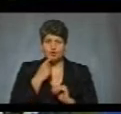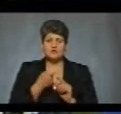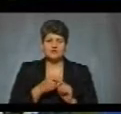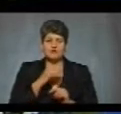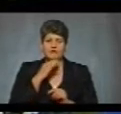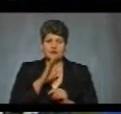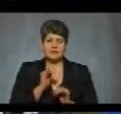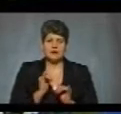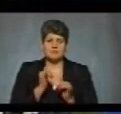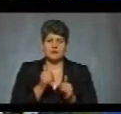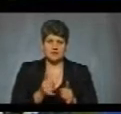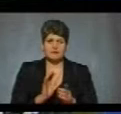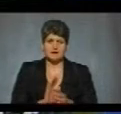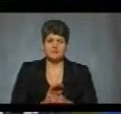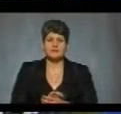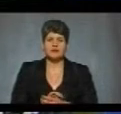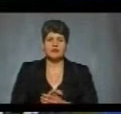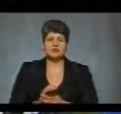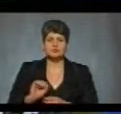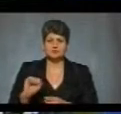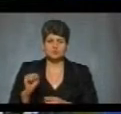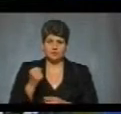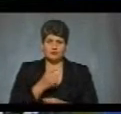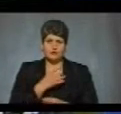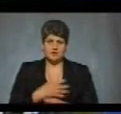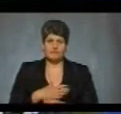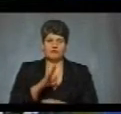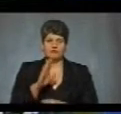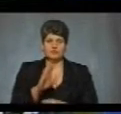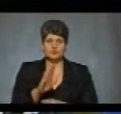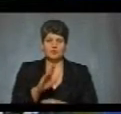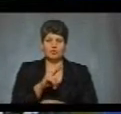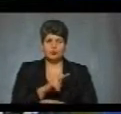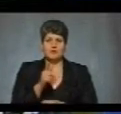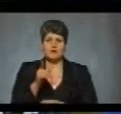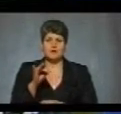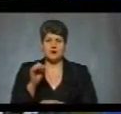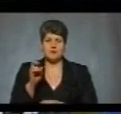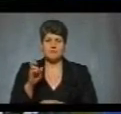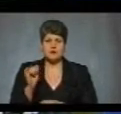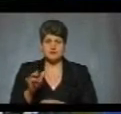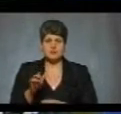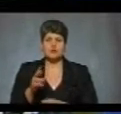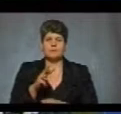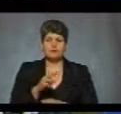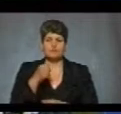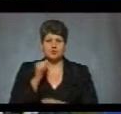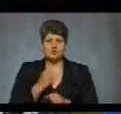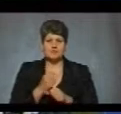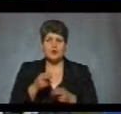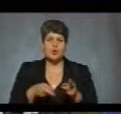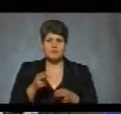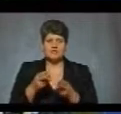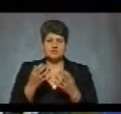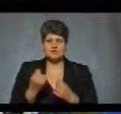для переливання травмованому. Товариш пораненого Любомир Грабас розповів, що Михайлу вчора зробили операцію. Ще одну